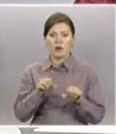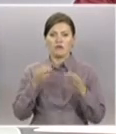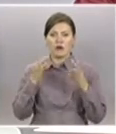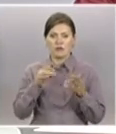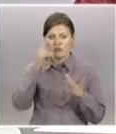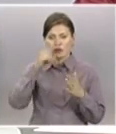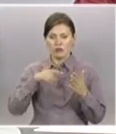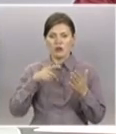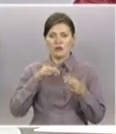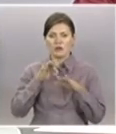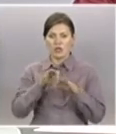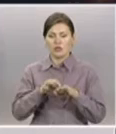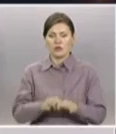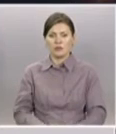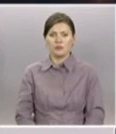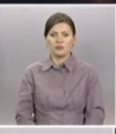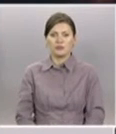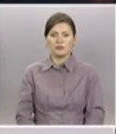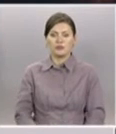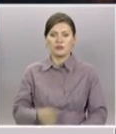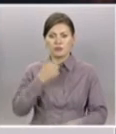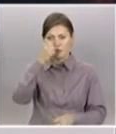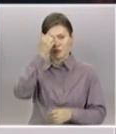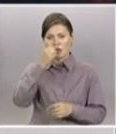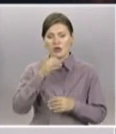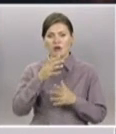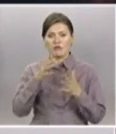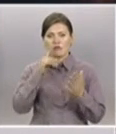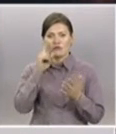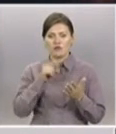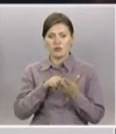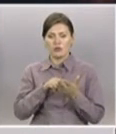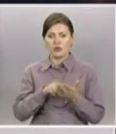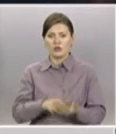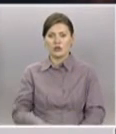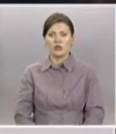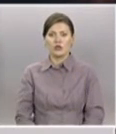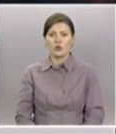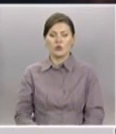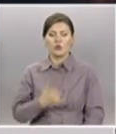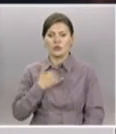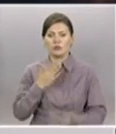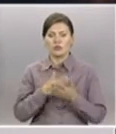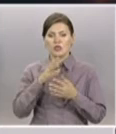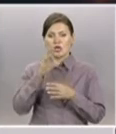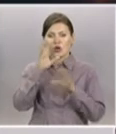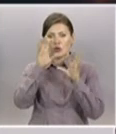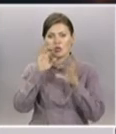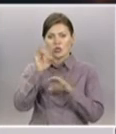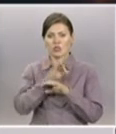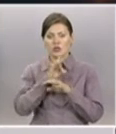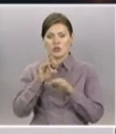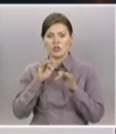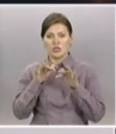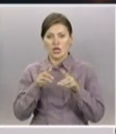вероисповедания? Свободу вероисповедания. Большое спасибо за вопрос. У нас имеется закон о религиозной деятельности и